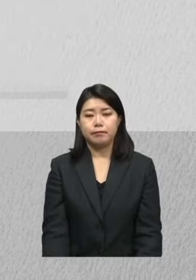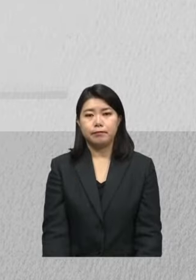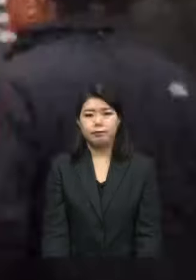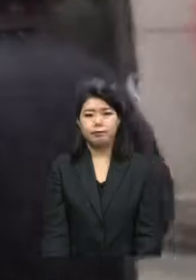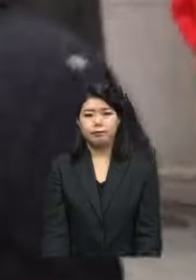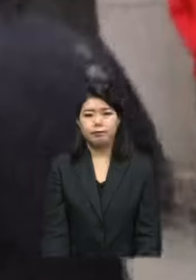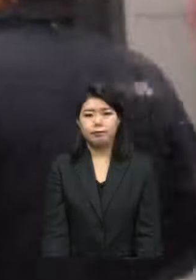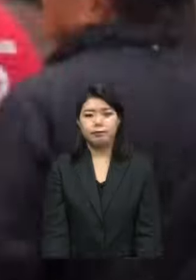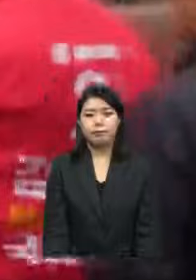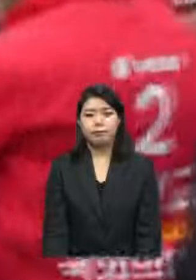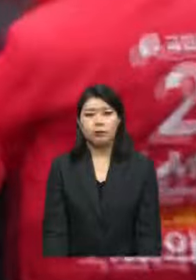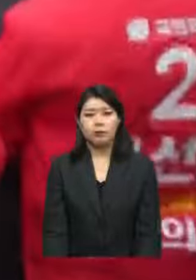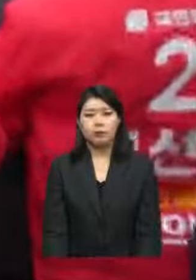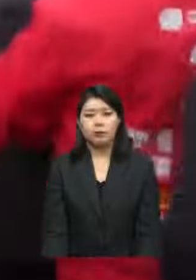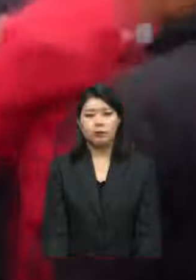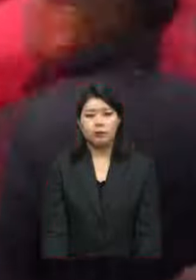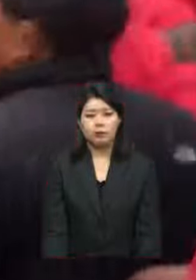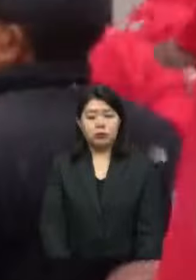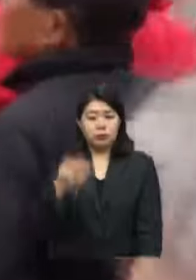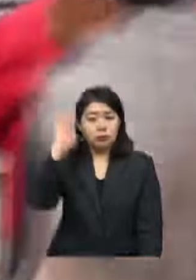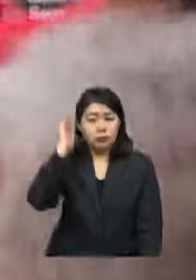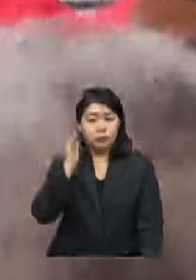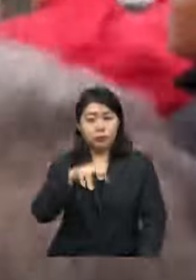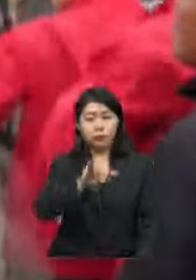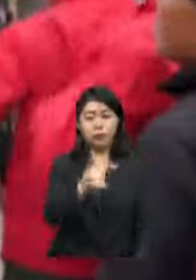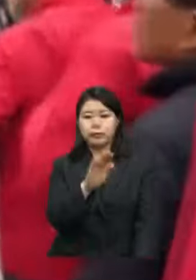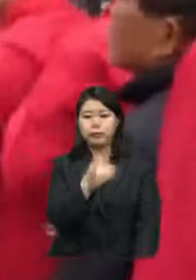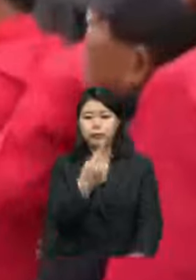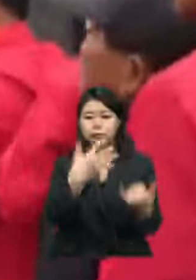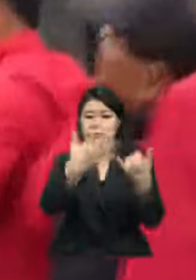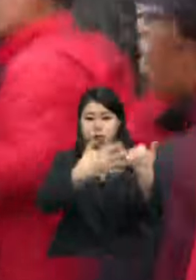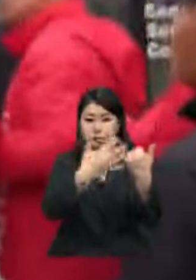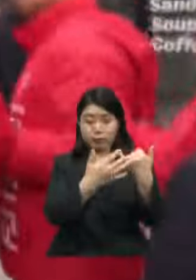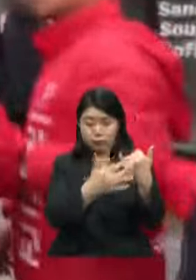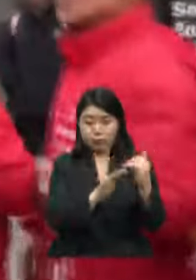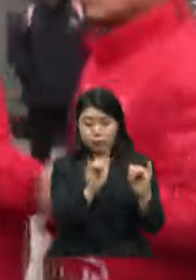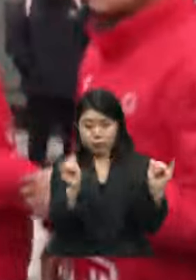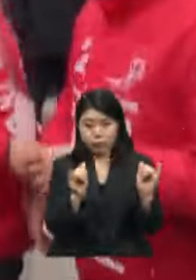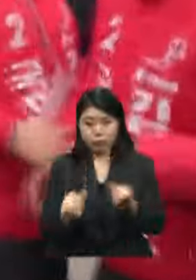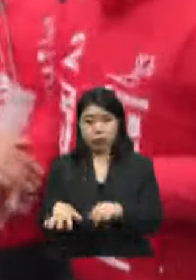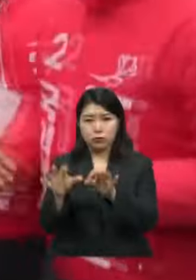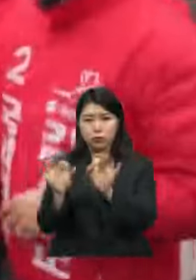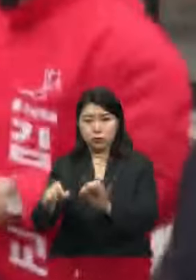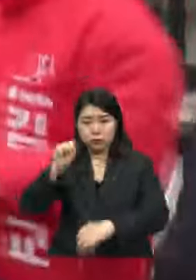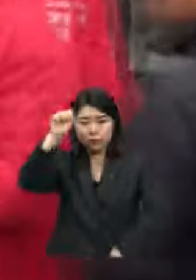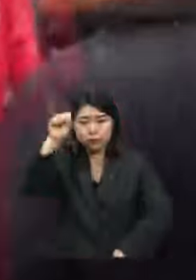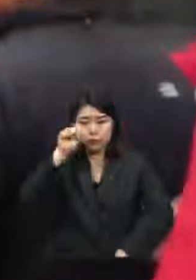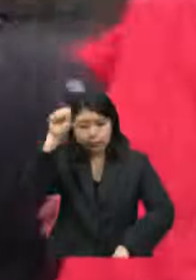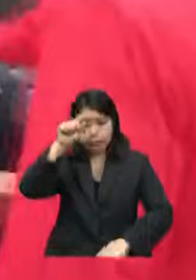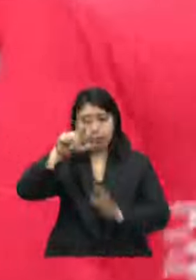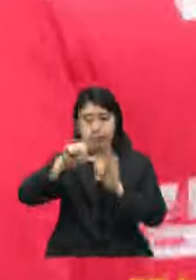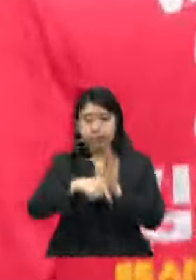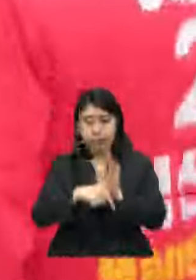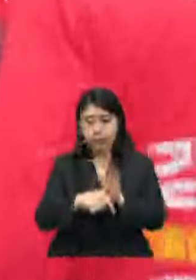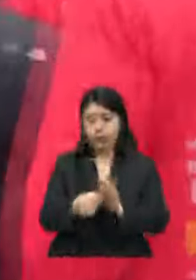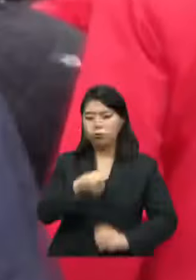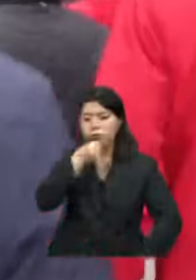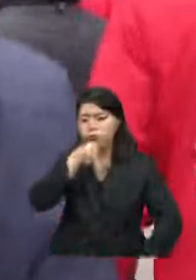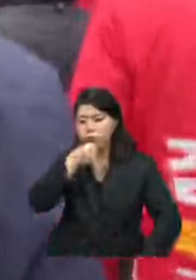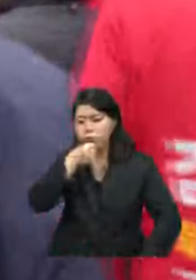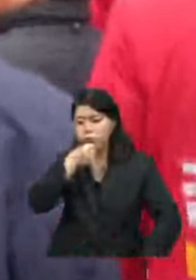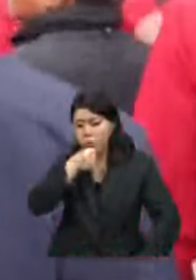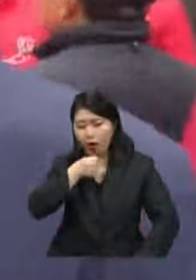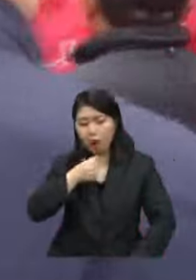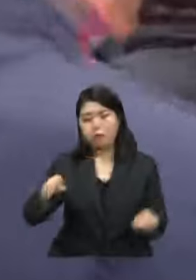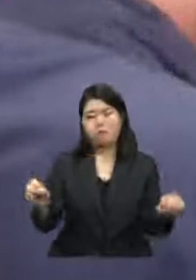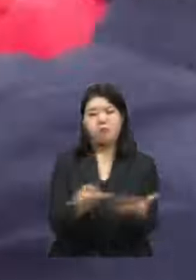있습니다. 한편 최근 한 진보 성향의 유튜버가 김선교 후보의 유세 현장에서 취재를 하려다